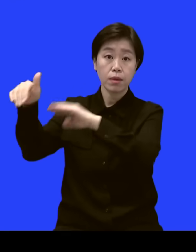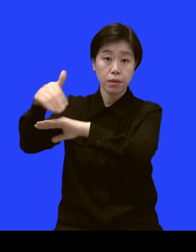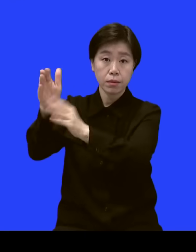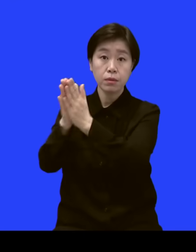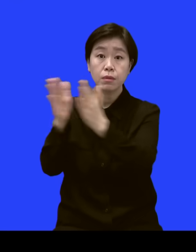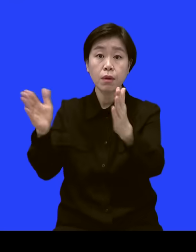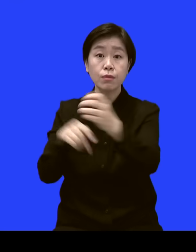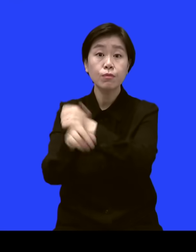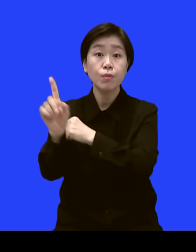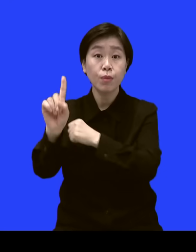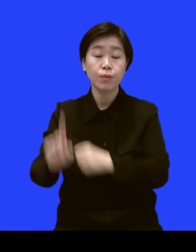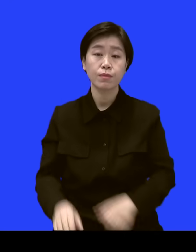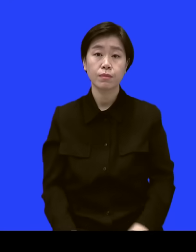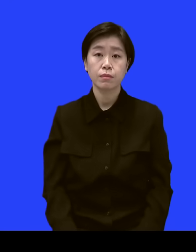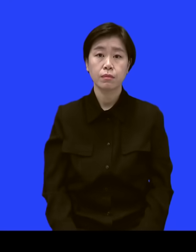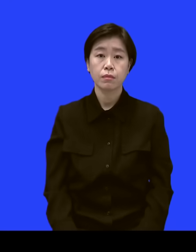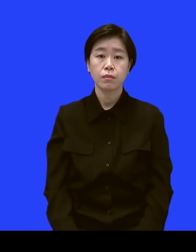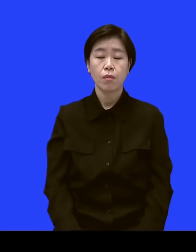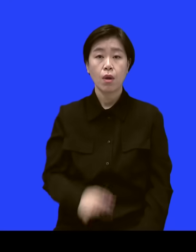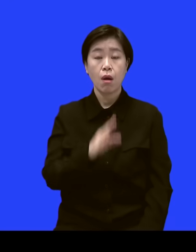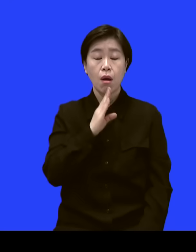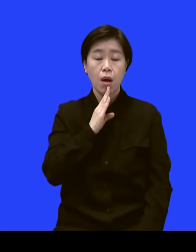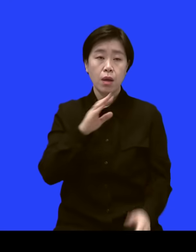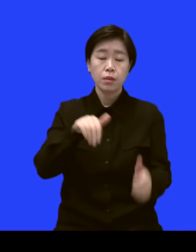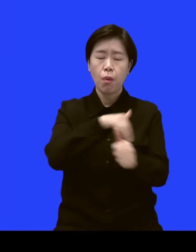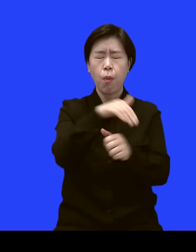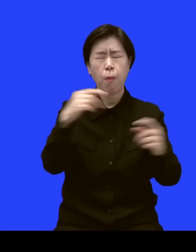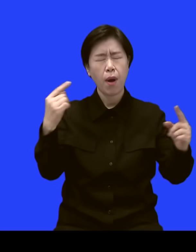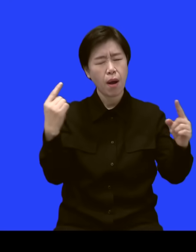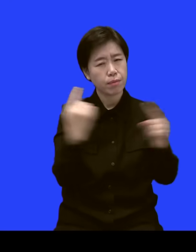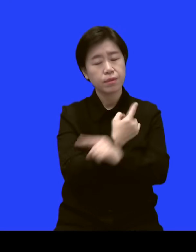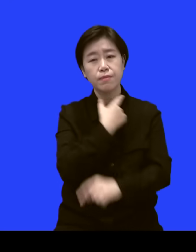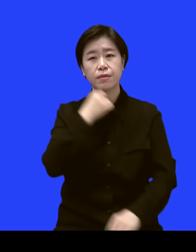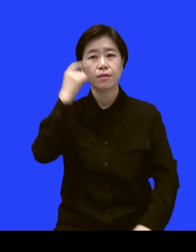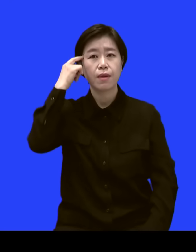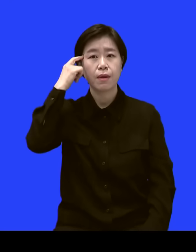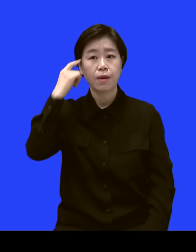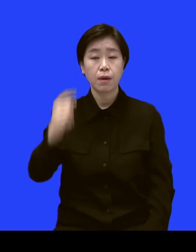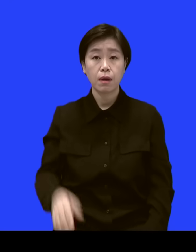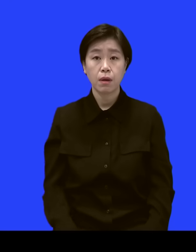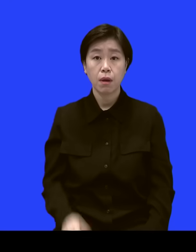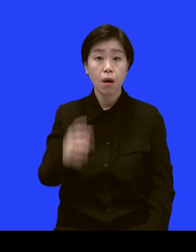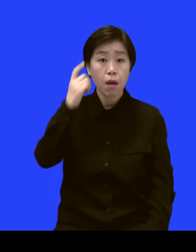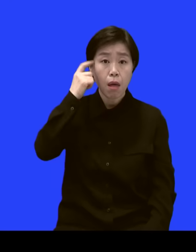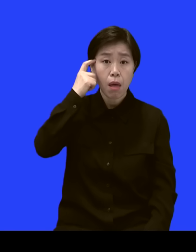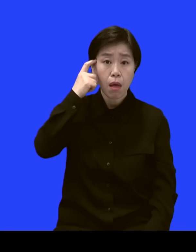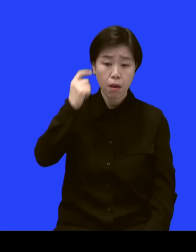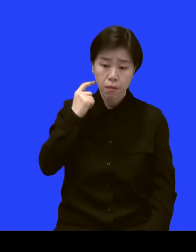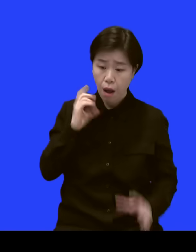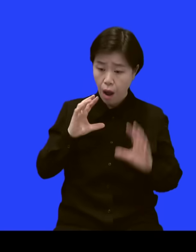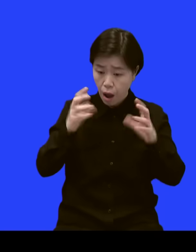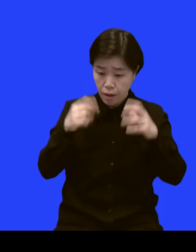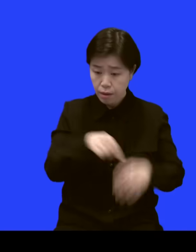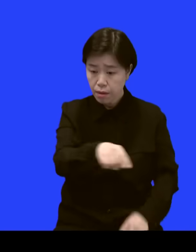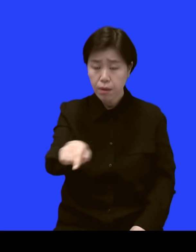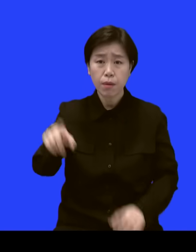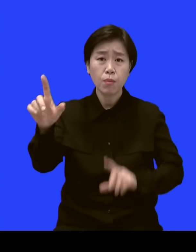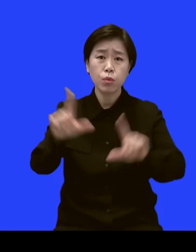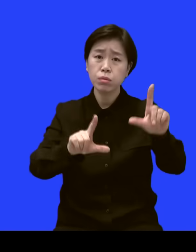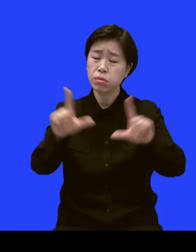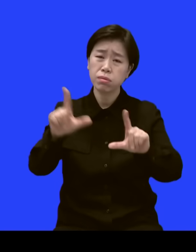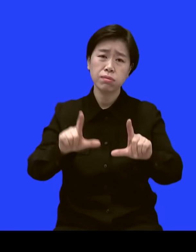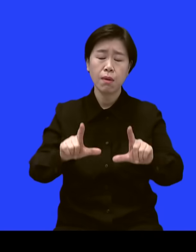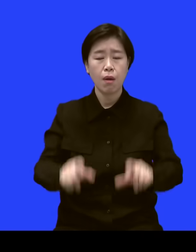제가 어떻게든 이 생활을 끝내야 된다는 생각이 예. 들었어요. 어느 순간. 왜냐하면 아이들이 망가진 그렇죠. 걸 아이들이 보니까